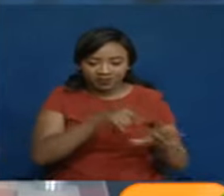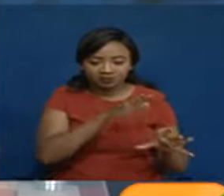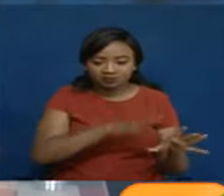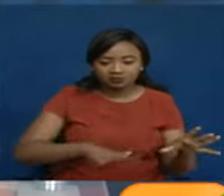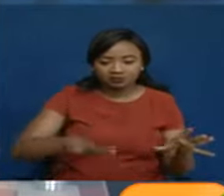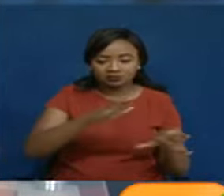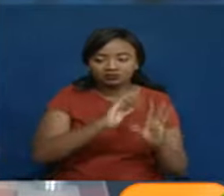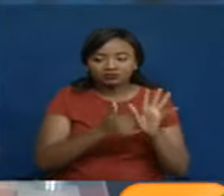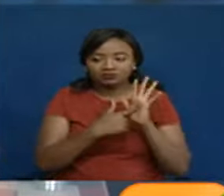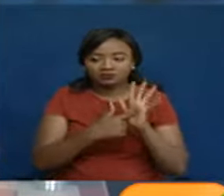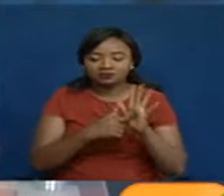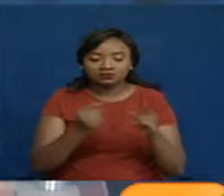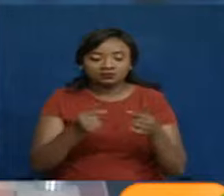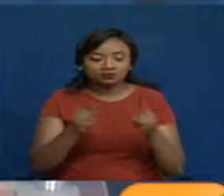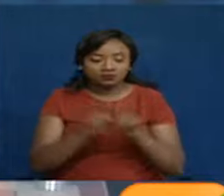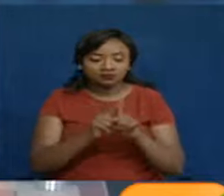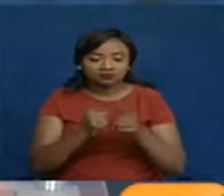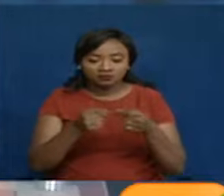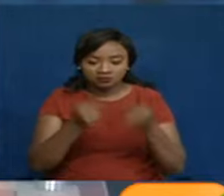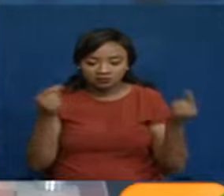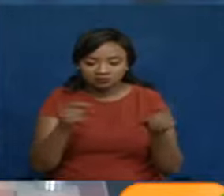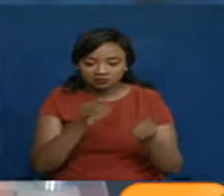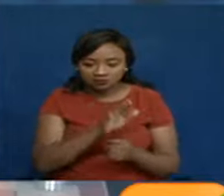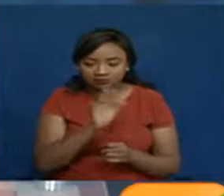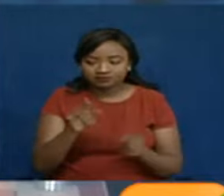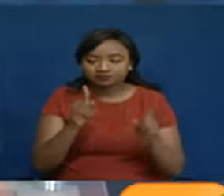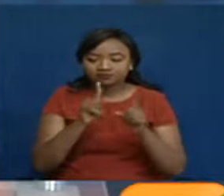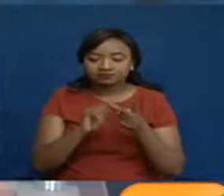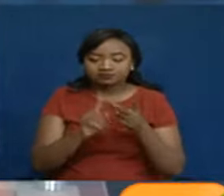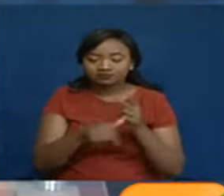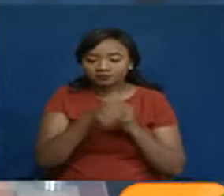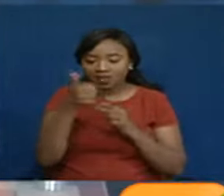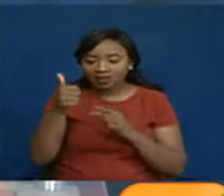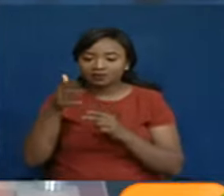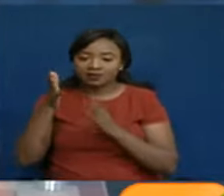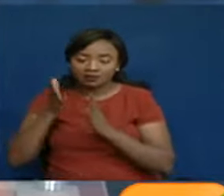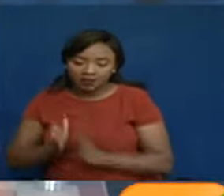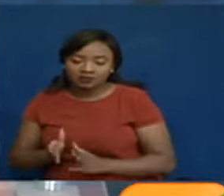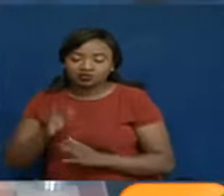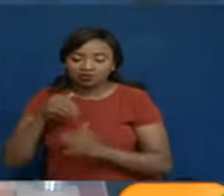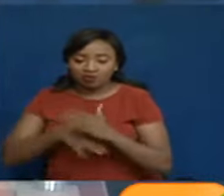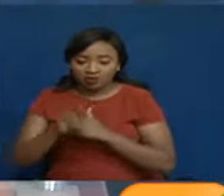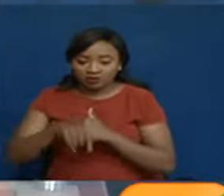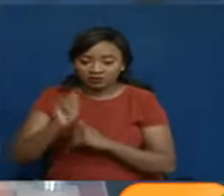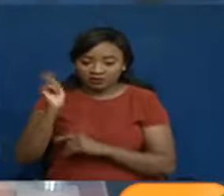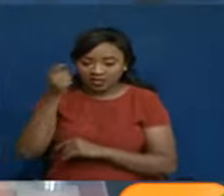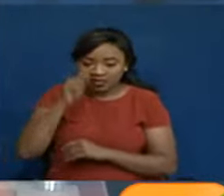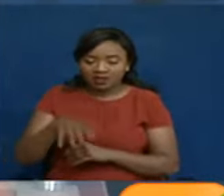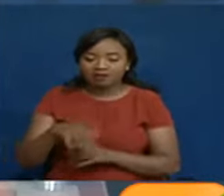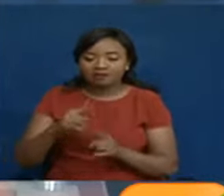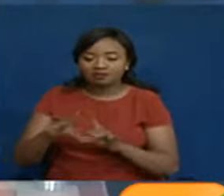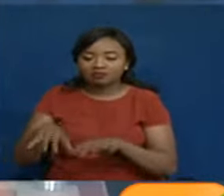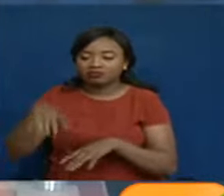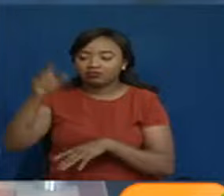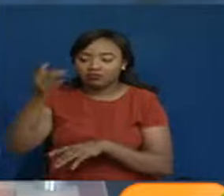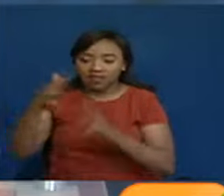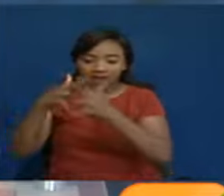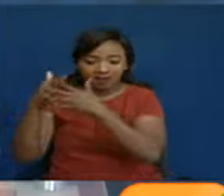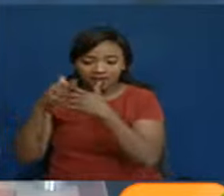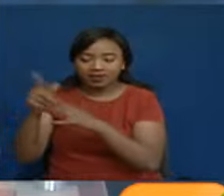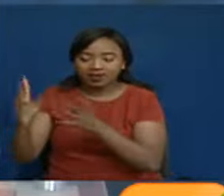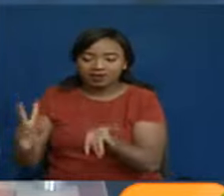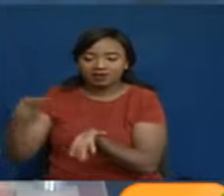yakiwemo yale ya wapinzani wake. Haya yanajiri huku mzaliwa wa Kenya Huldah Momanyi akichaguliwa kuwakilisha jimbo la Minnesota katika bunge